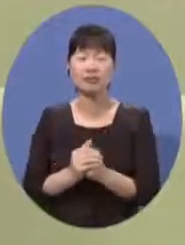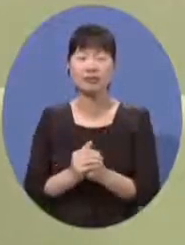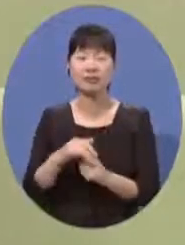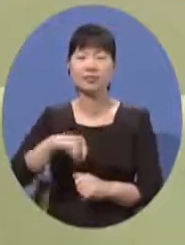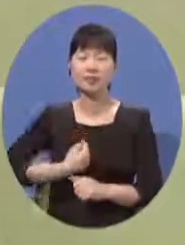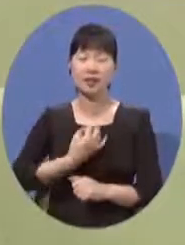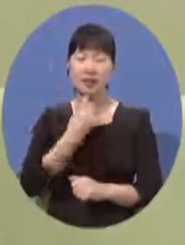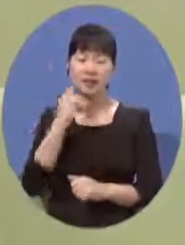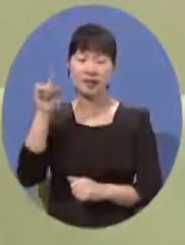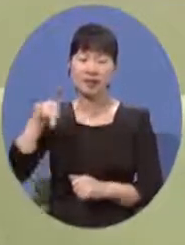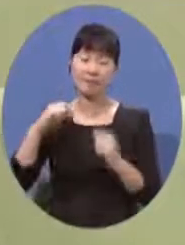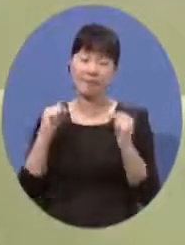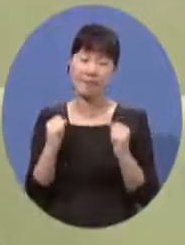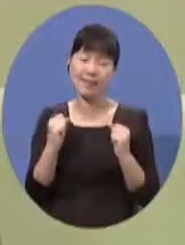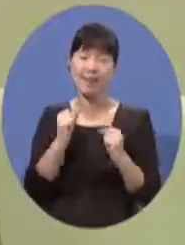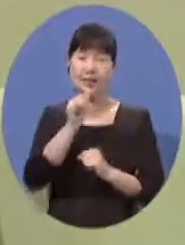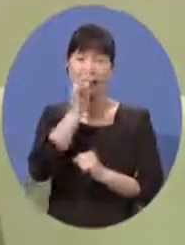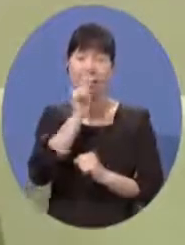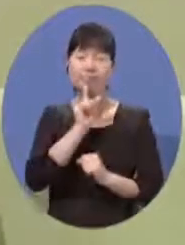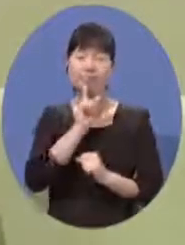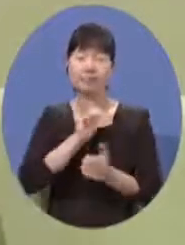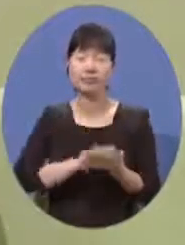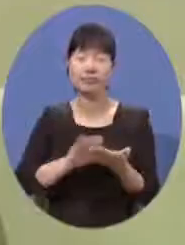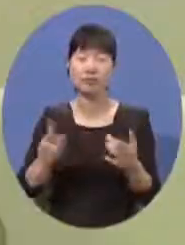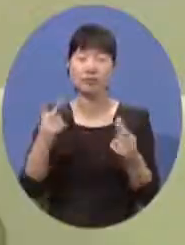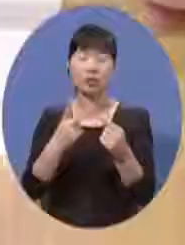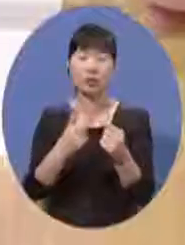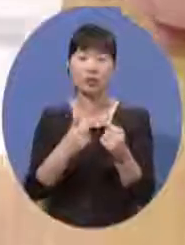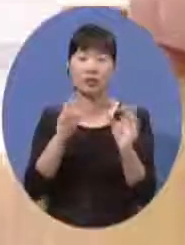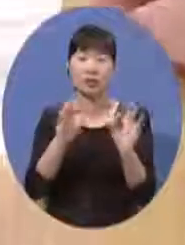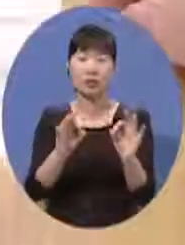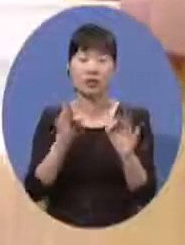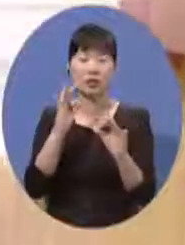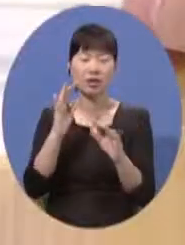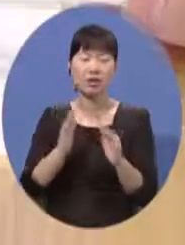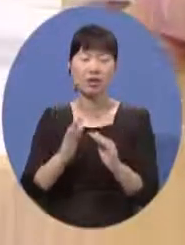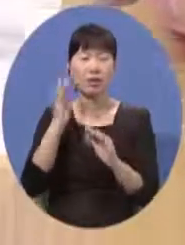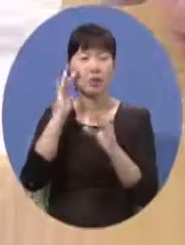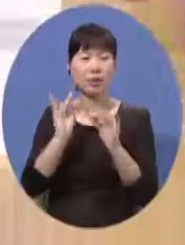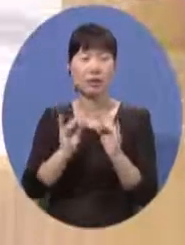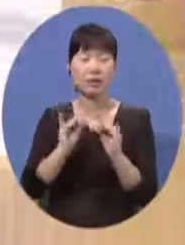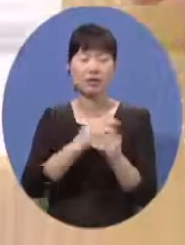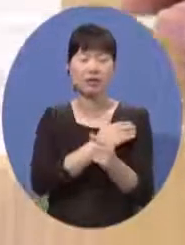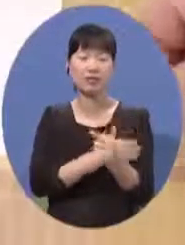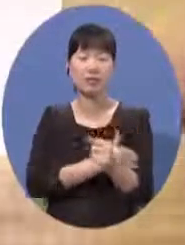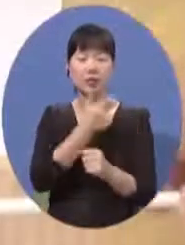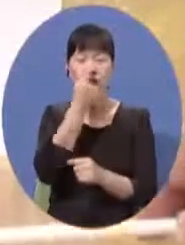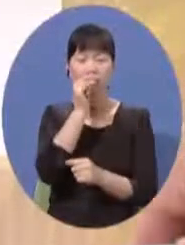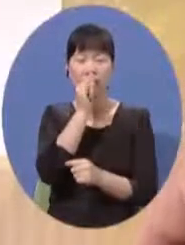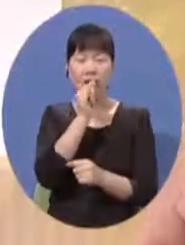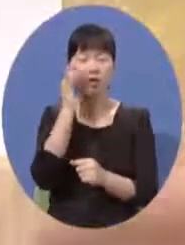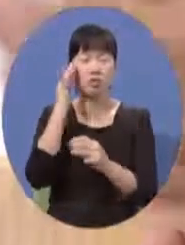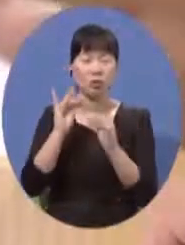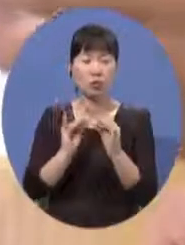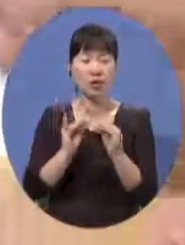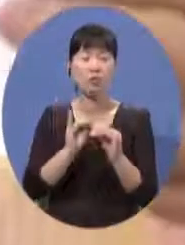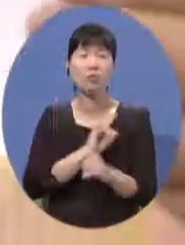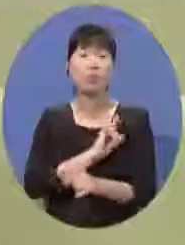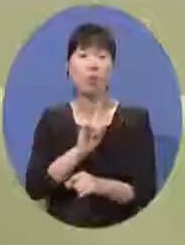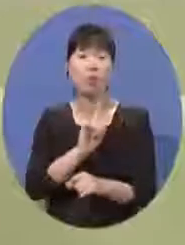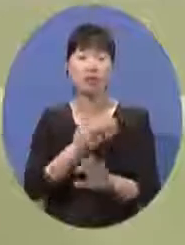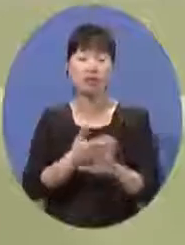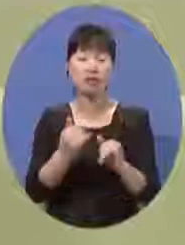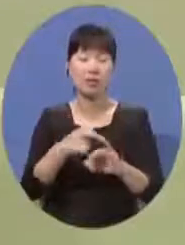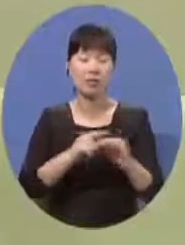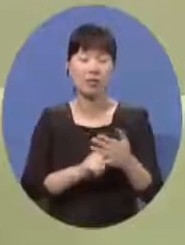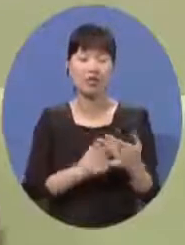유아 독존형의 아이가 되는 경우도 있습니다. 네. 두 번째로는 이제 공감 능력이 취약한 아이들이 있어요. 그러니까 공감이라는 건 다른 사람의